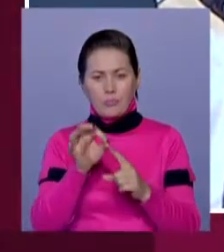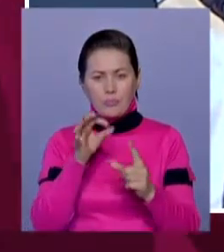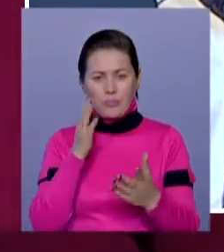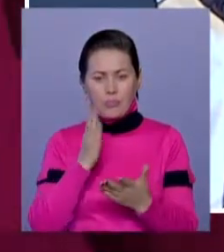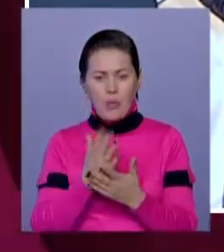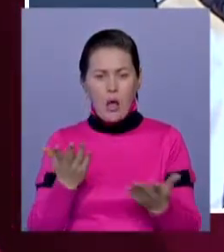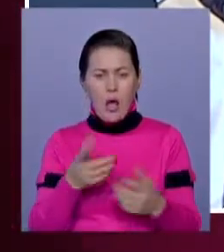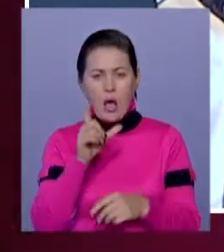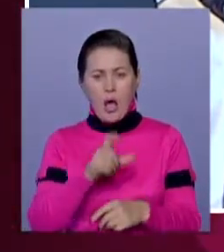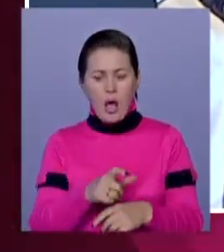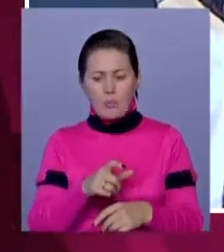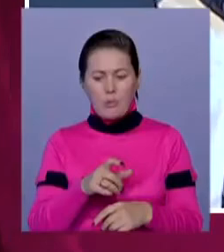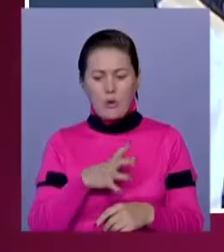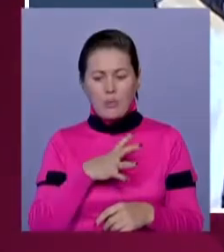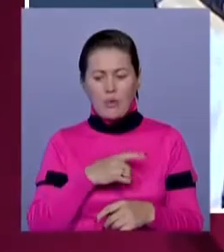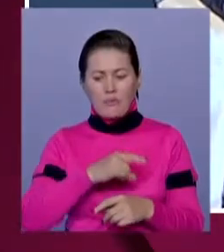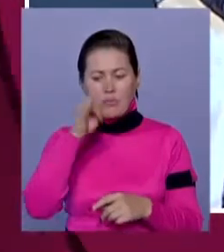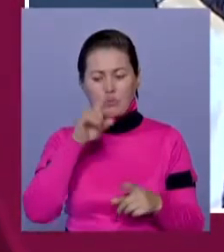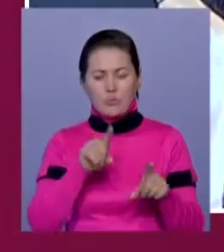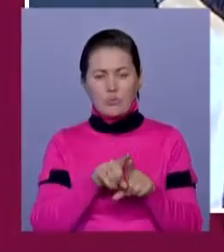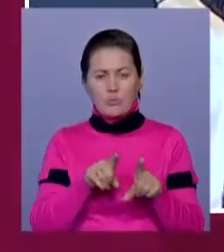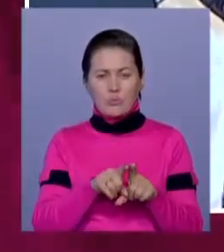оны азаматтық авиация саласындағы